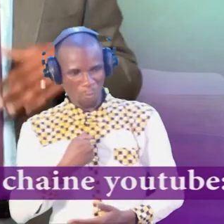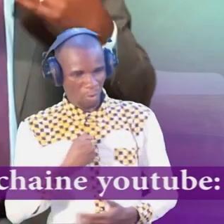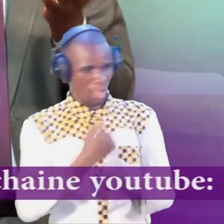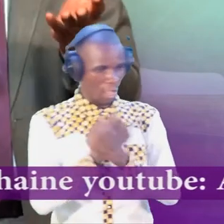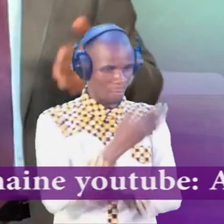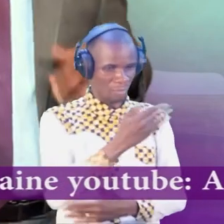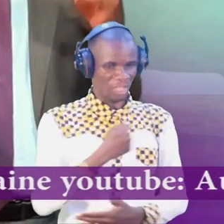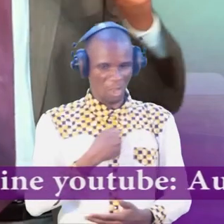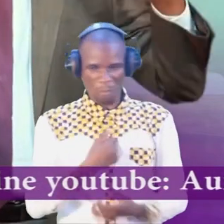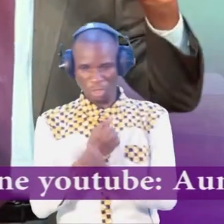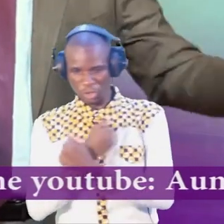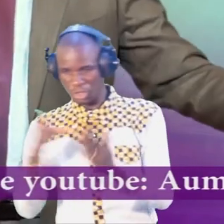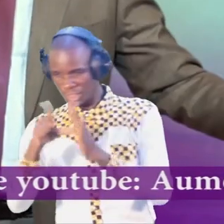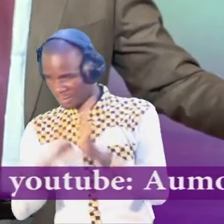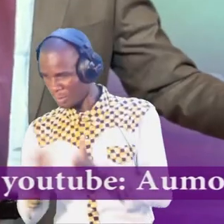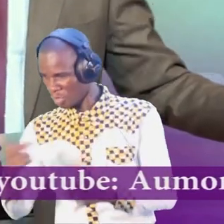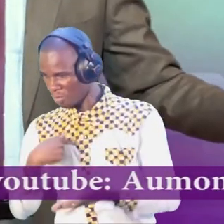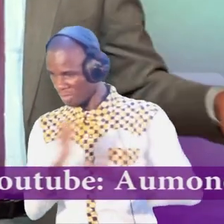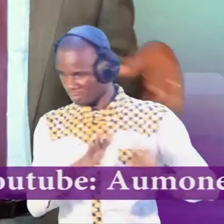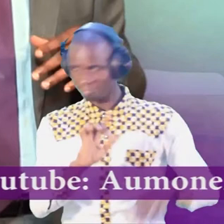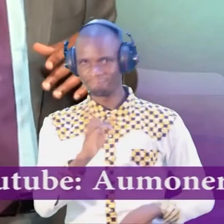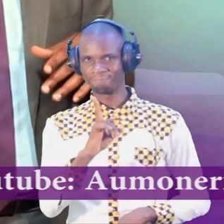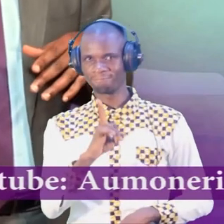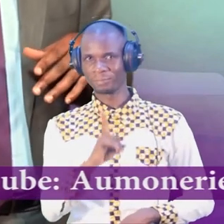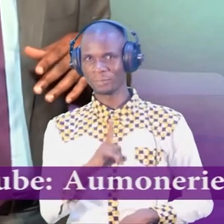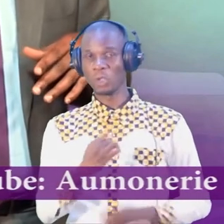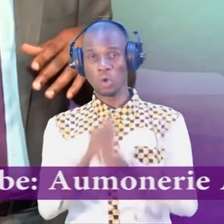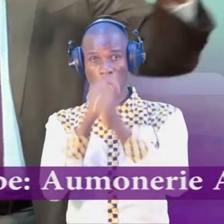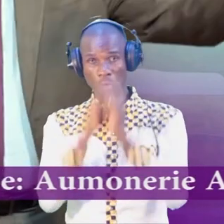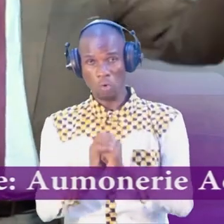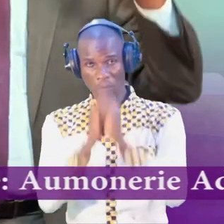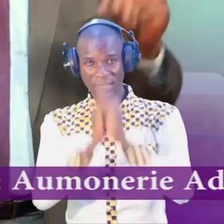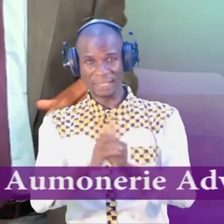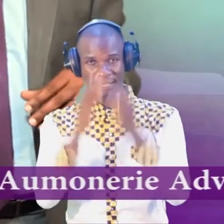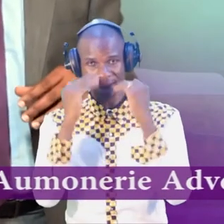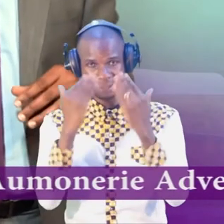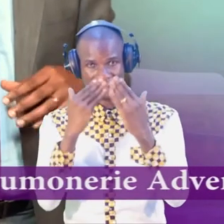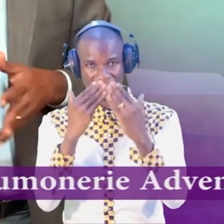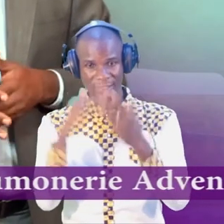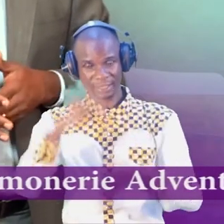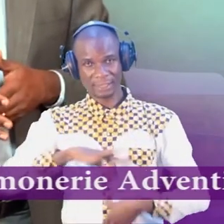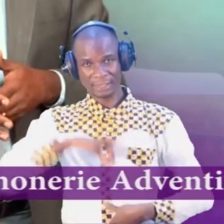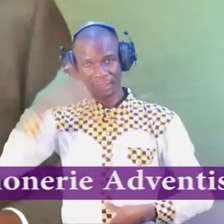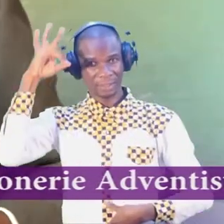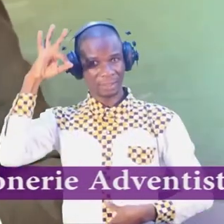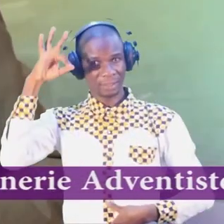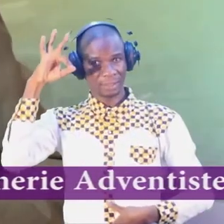menu, wanasema mimi nataka hii, sitaki hiyo, ninachukua hii na ninakataa hiyo.